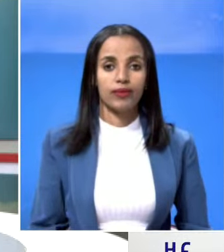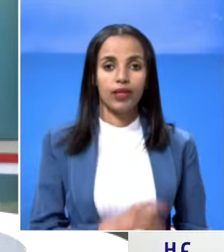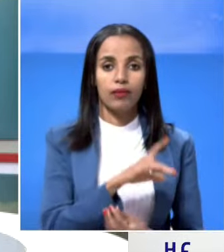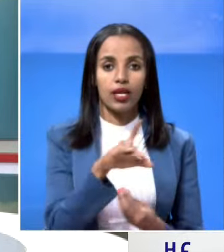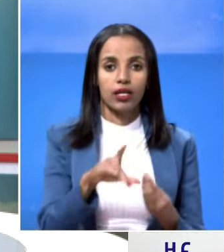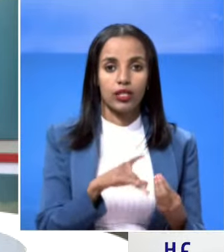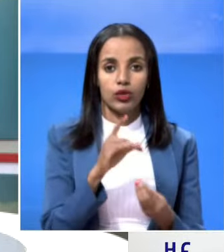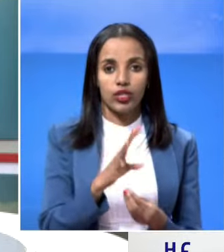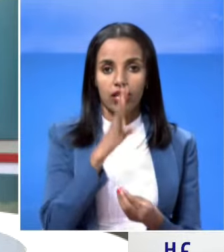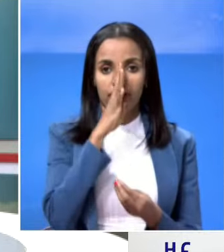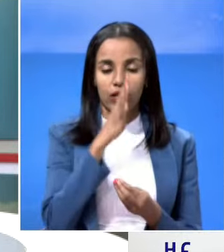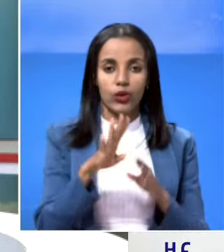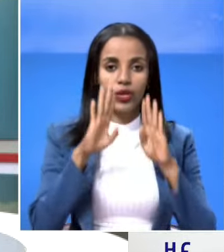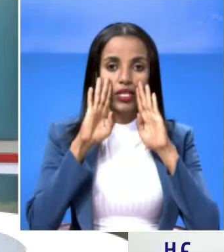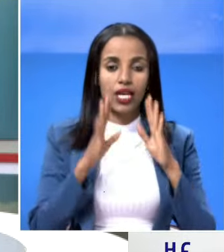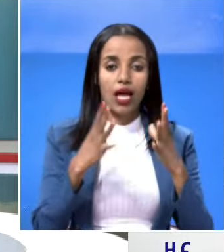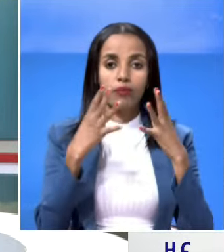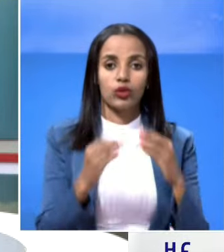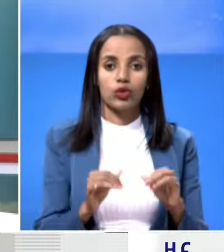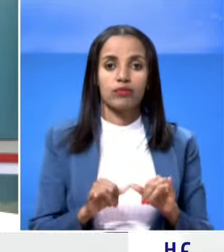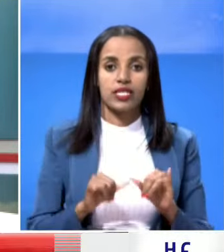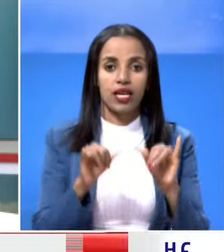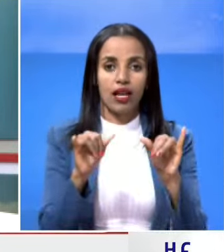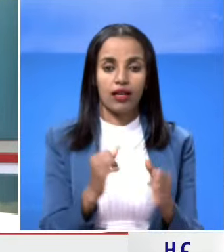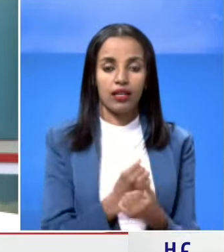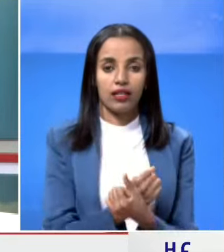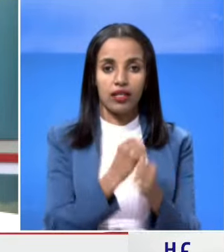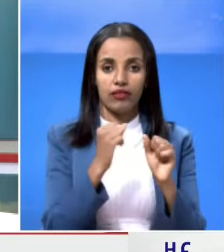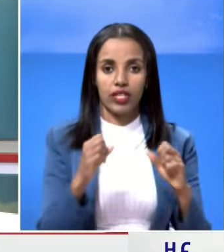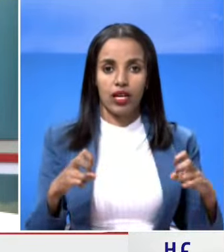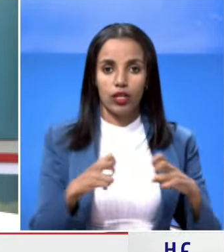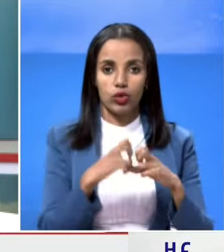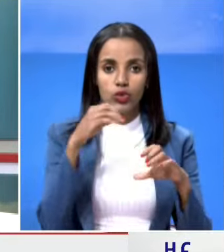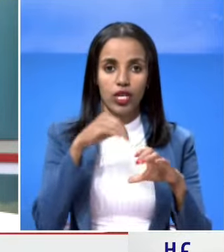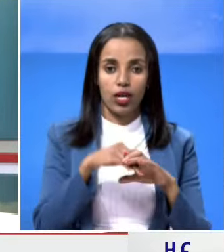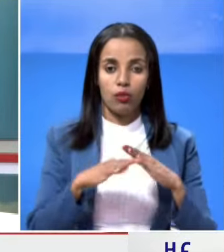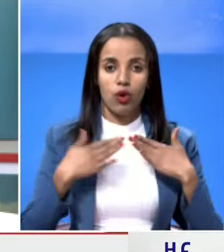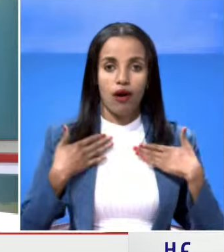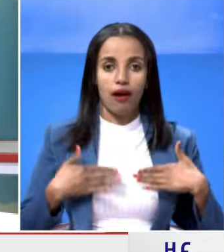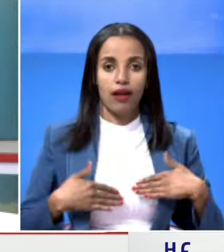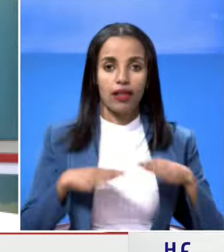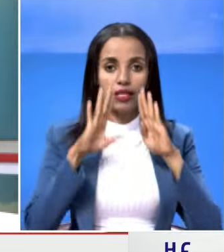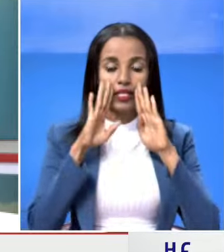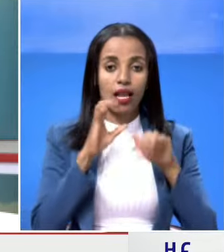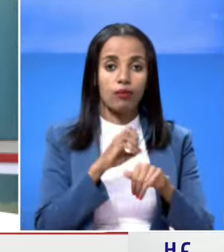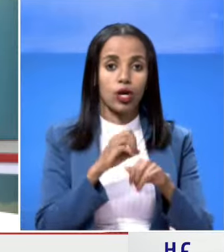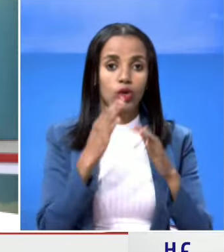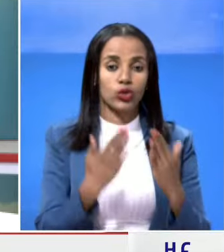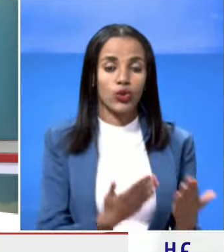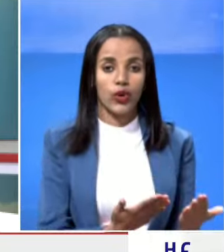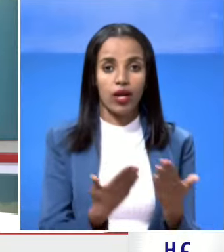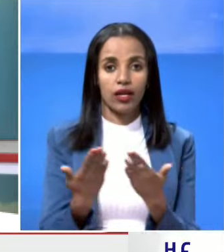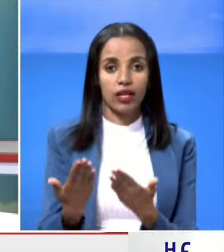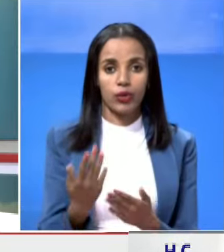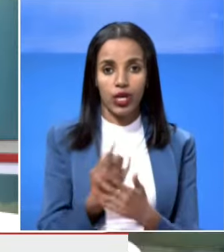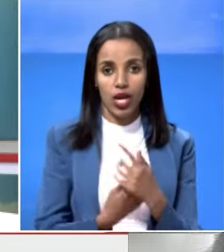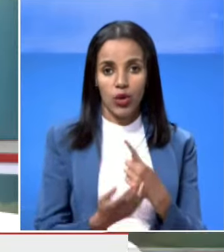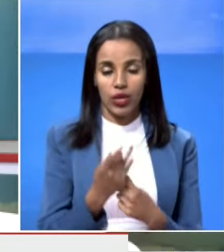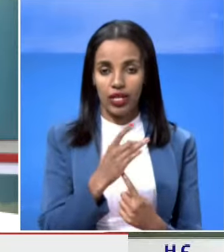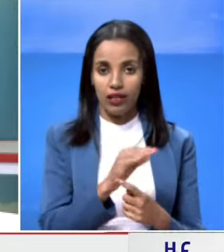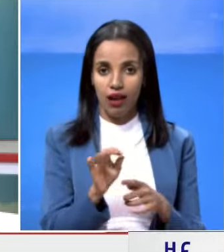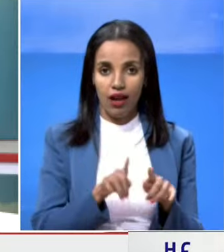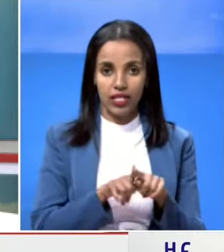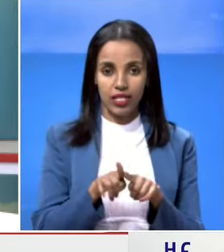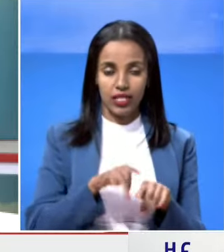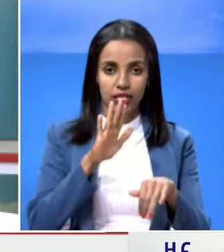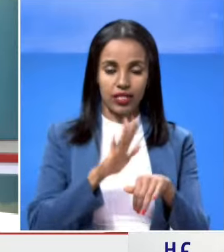በክልሉ የተከሰተው የሰላም እጦት በዘላቂነት እንዲፈታ ግጭት ውስጥ የገቡ አካላት የሰላም ካውንስሉ ያቀረበውን የውይይትና